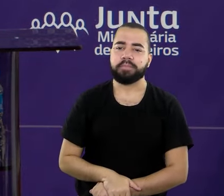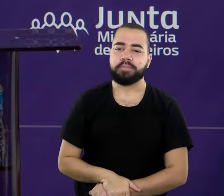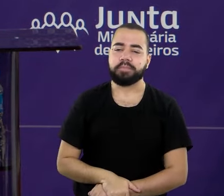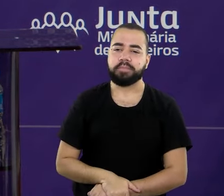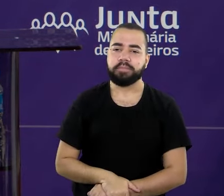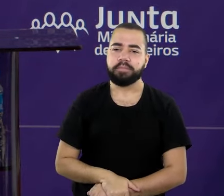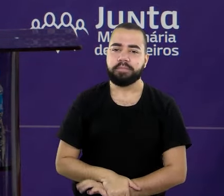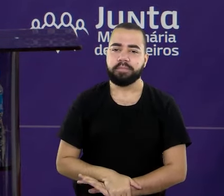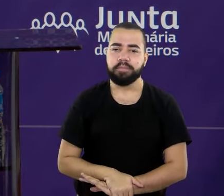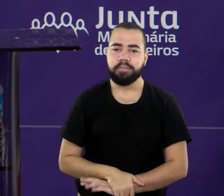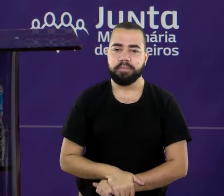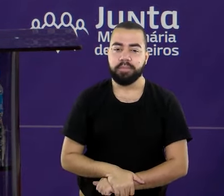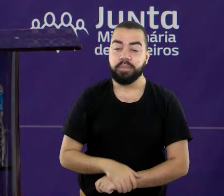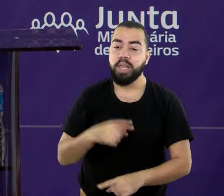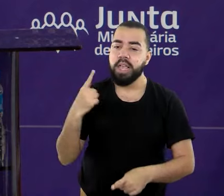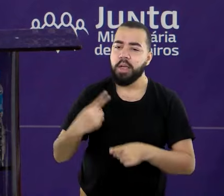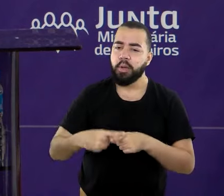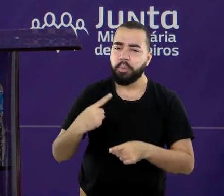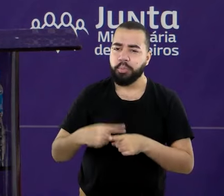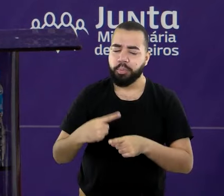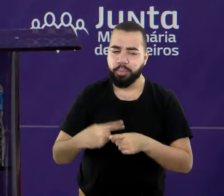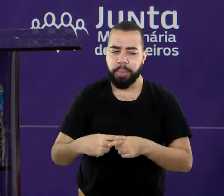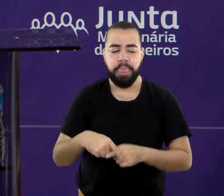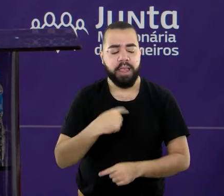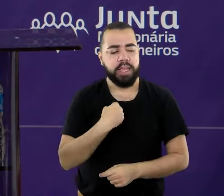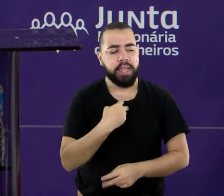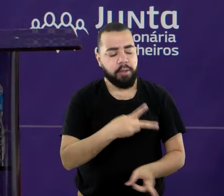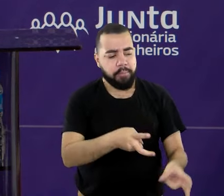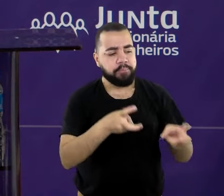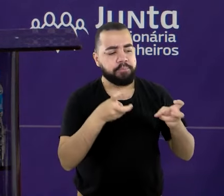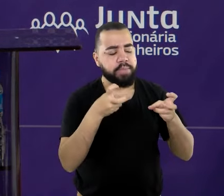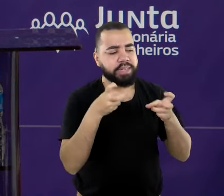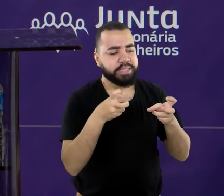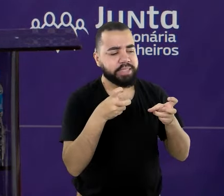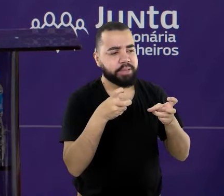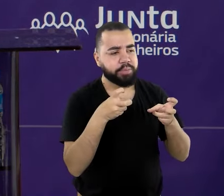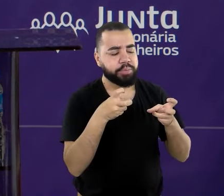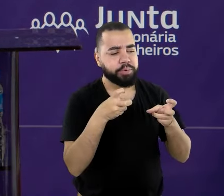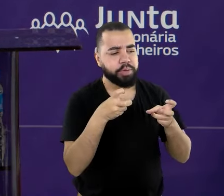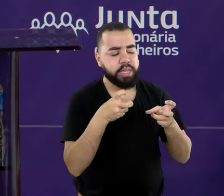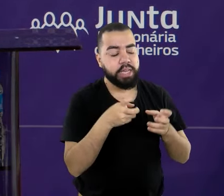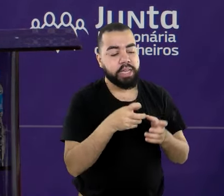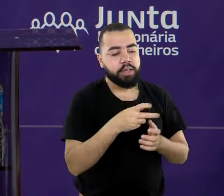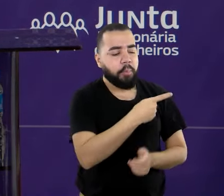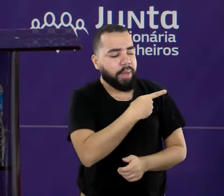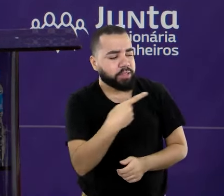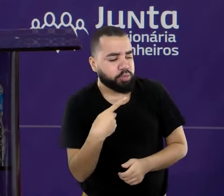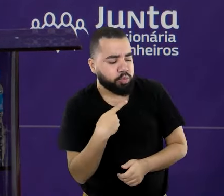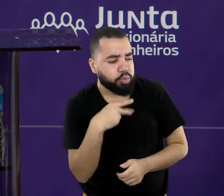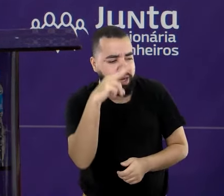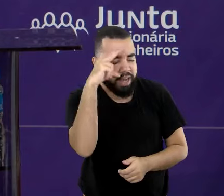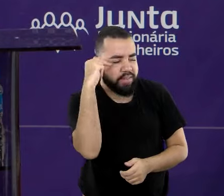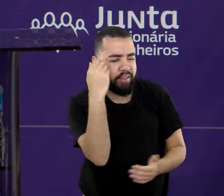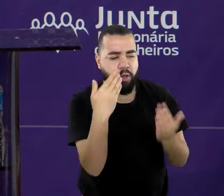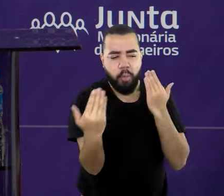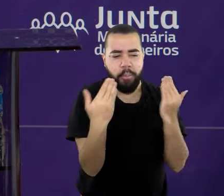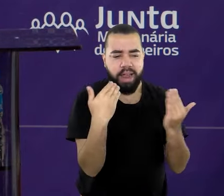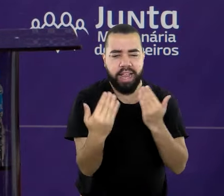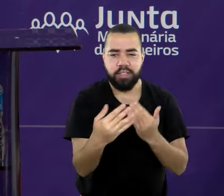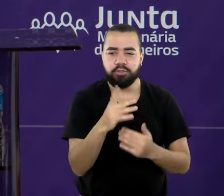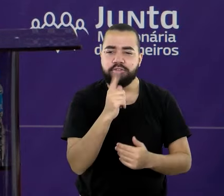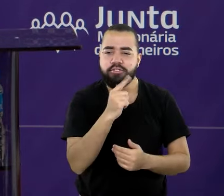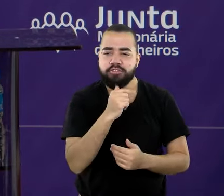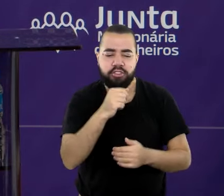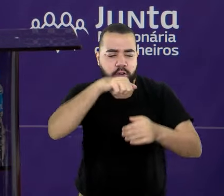은혜를 부어 주셨습니다. Porque eu vejo na vida dele como o Foz do Iguaçu, né, como uma cachoeira assim que Deus derrama na vida